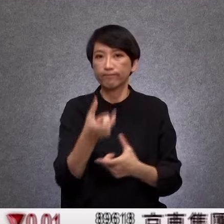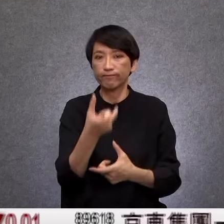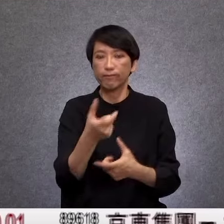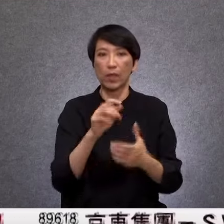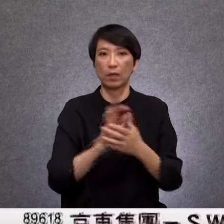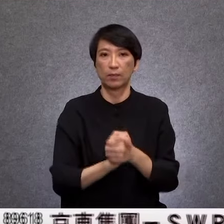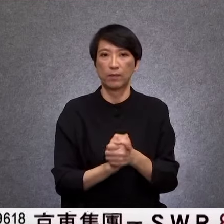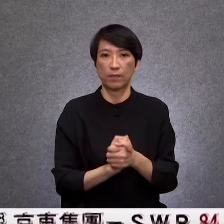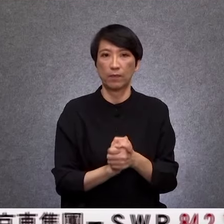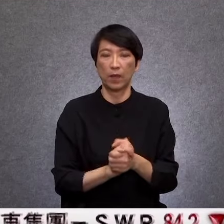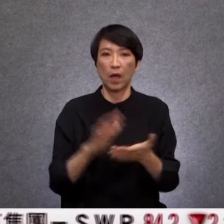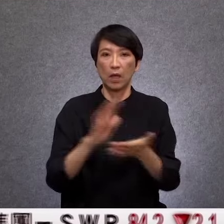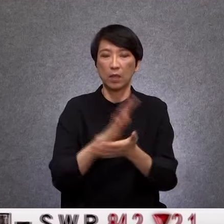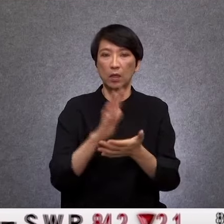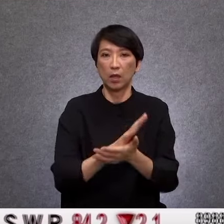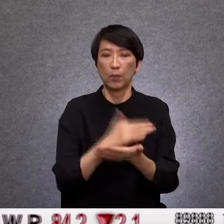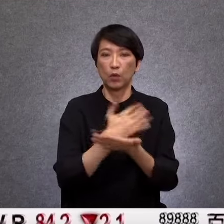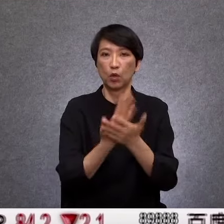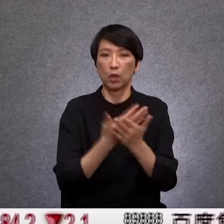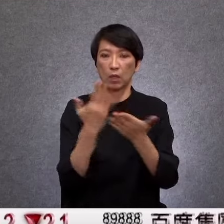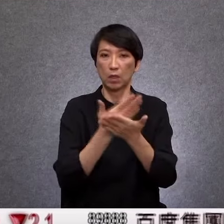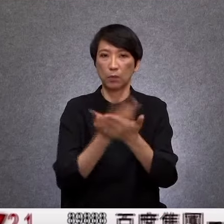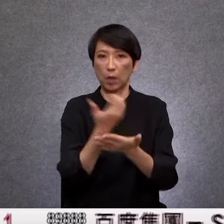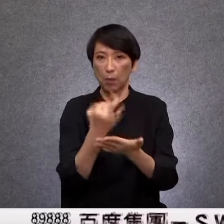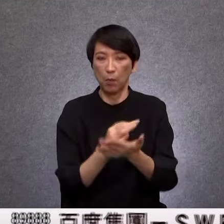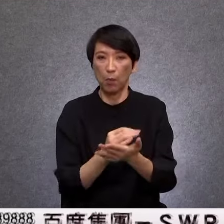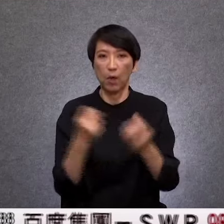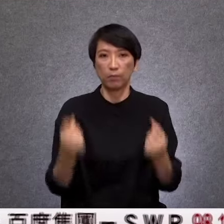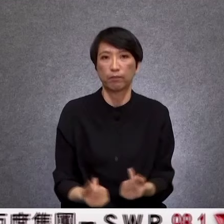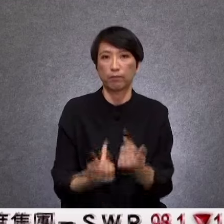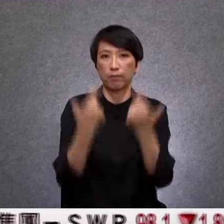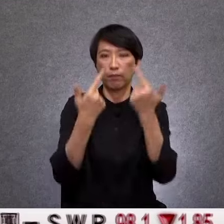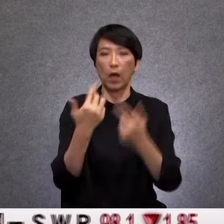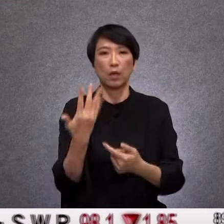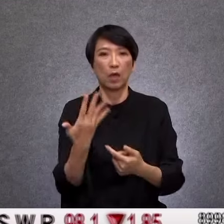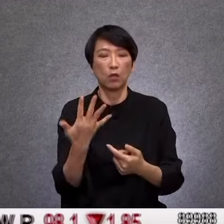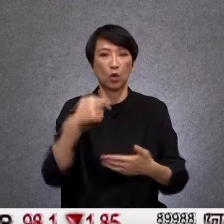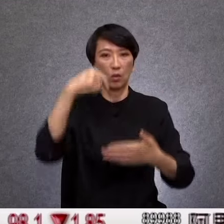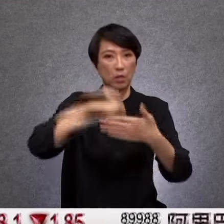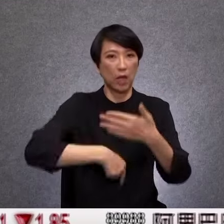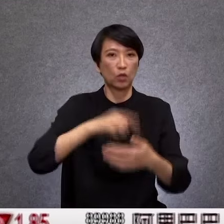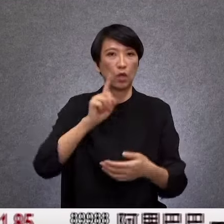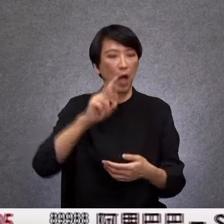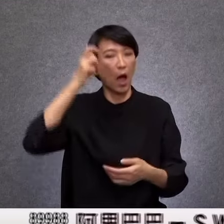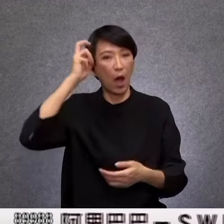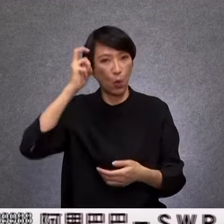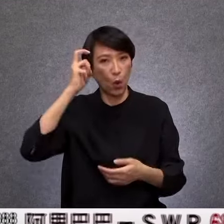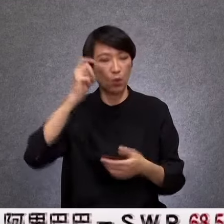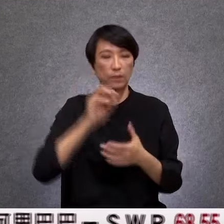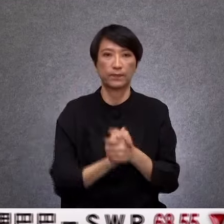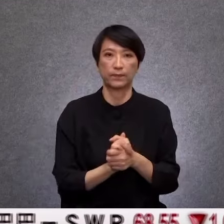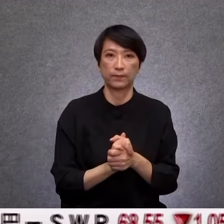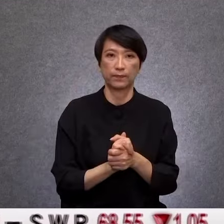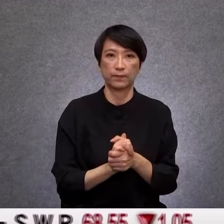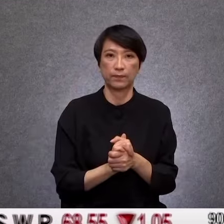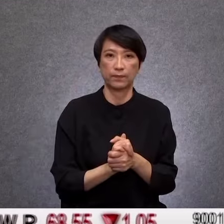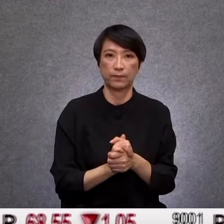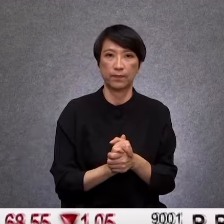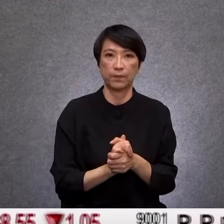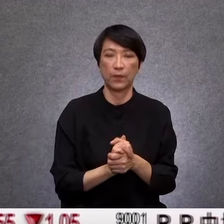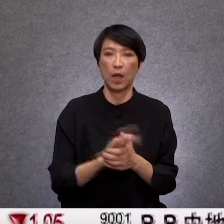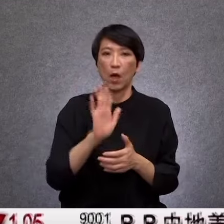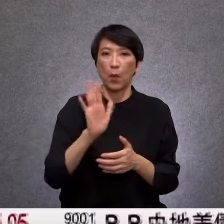視唔同嘅收費嘅時候，嗰、那個咁多年落嚟冇檢視個通脹增加咗幾多，只係其中一個考